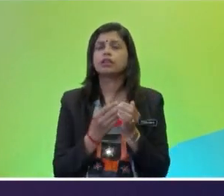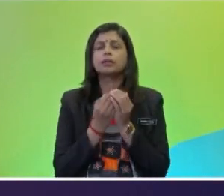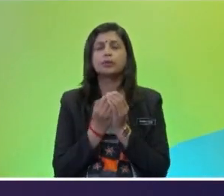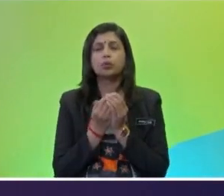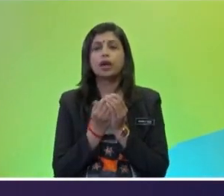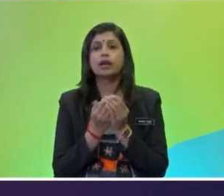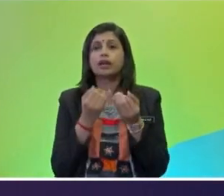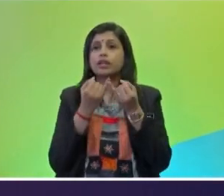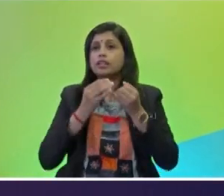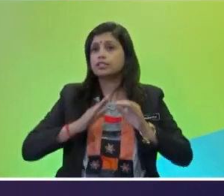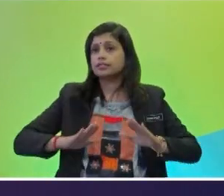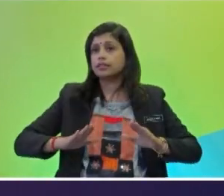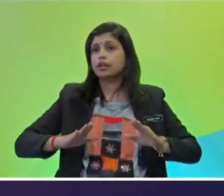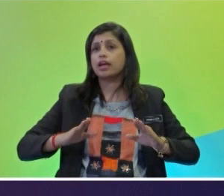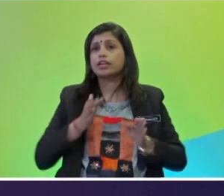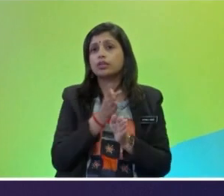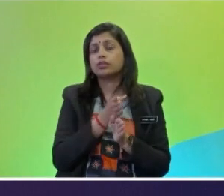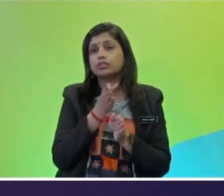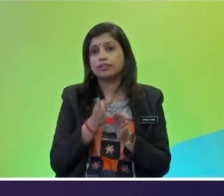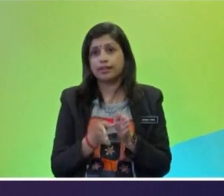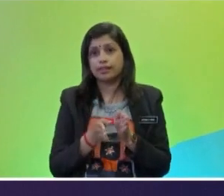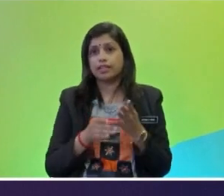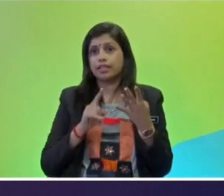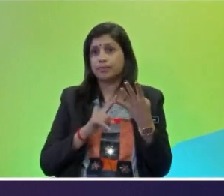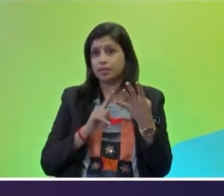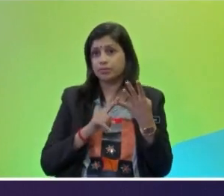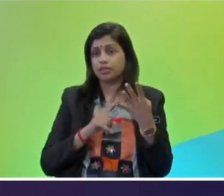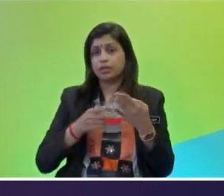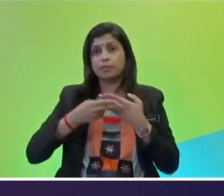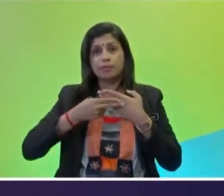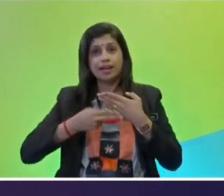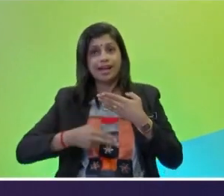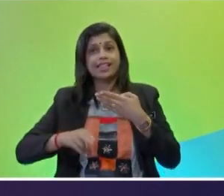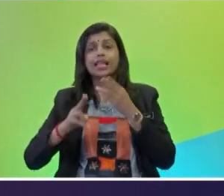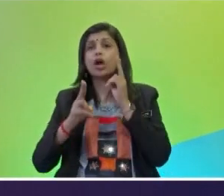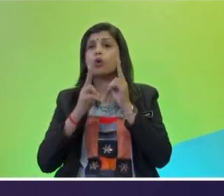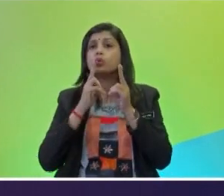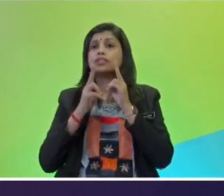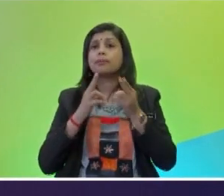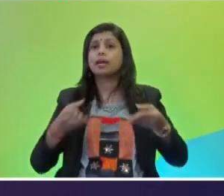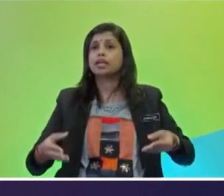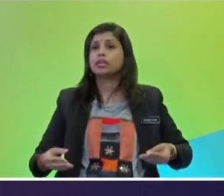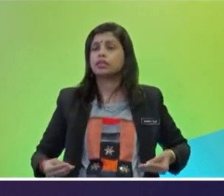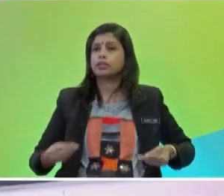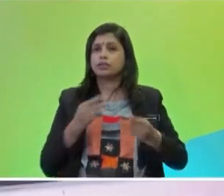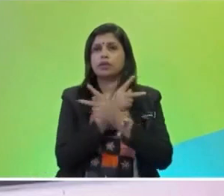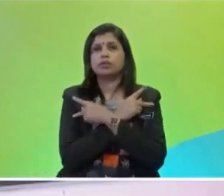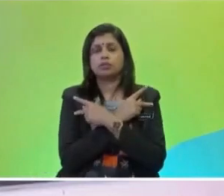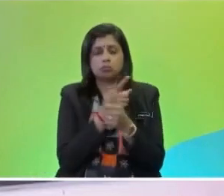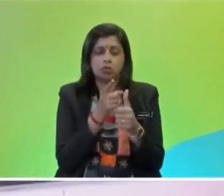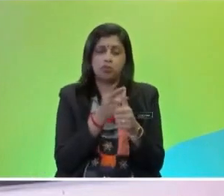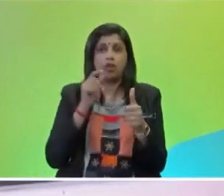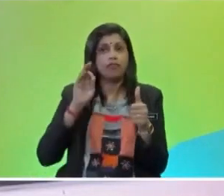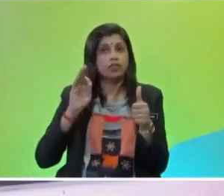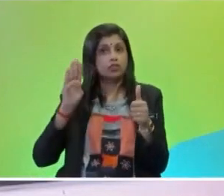kesejahteraan jiran. Okey, yang keempat, menghantar ucapan terima kasih melalui media sosial. Okey, di sini saya